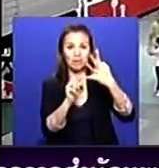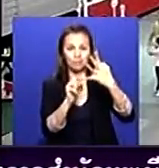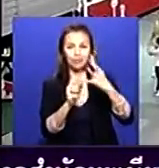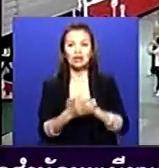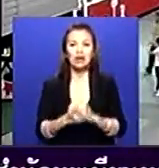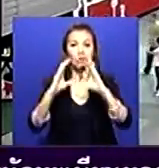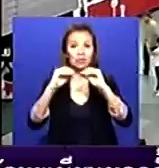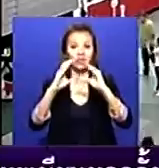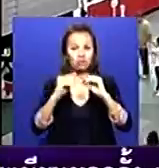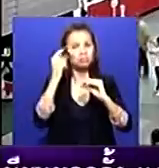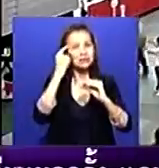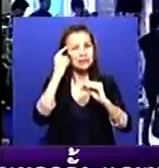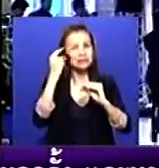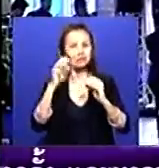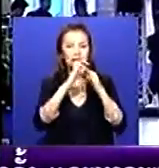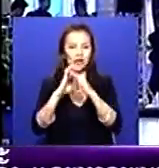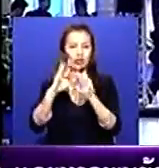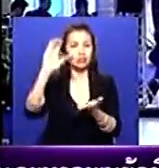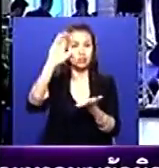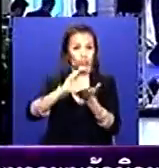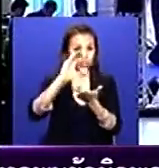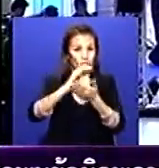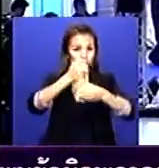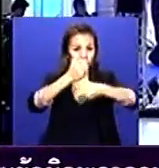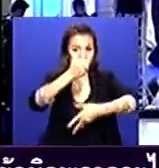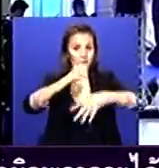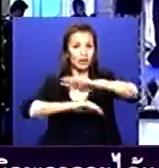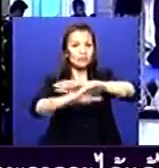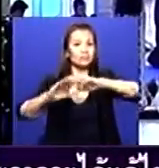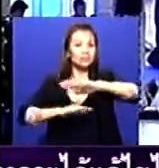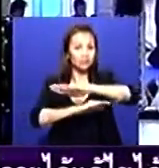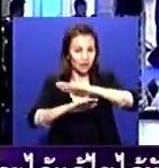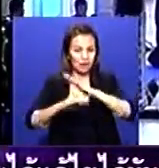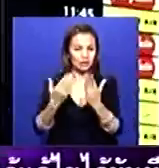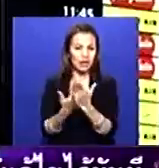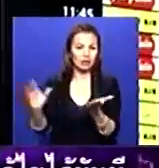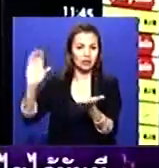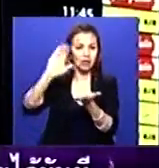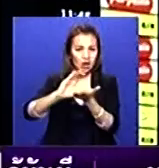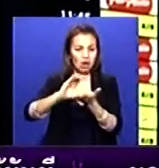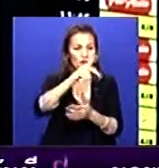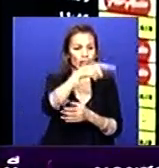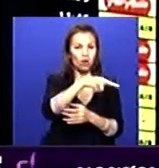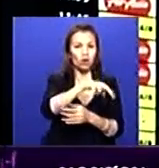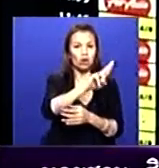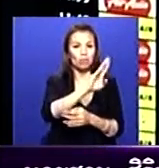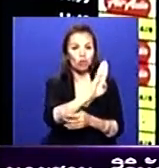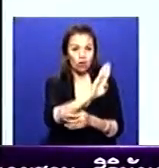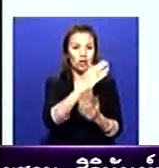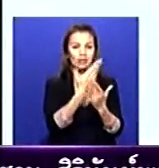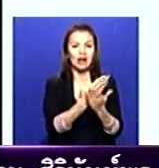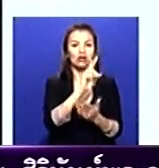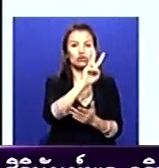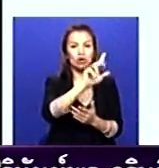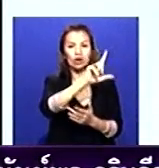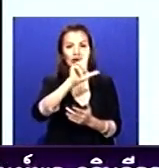ได้มีการหารือถึงการลงทุนโครงสร้างพื้นฐานเต็มรูปแบบที่ต้องใช้งบประมาณรวมกับพ.ร.บ.เงินกู้2ล้านล้านบาทเป็นวงเงินรวมกว่